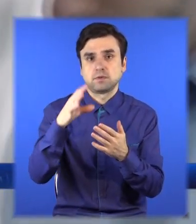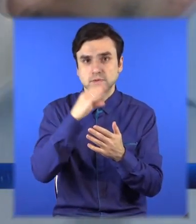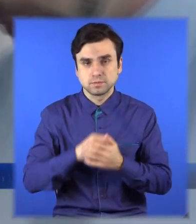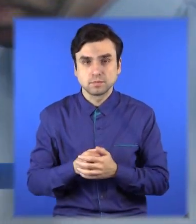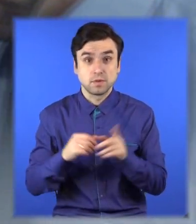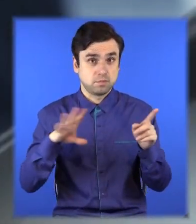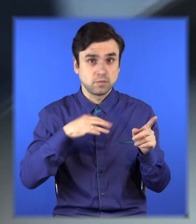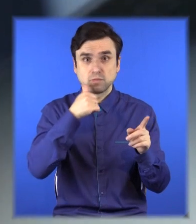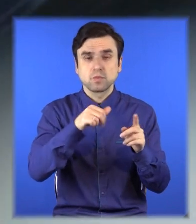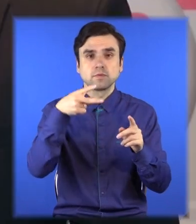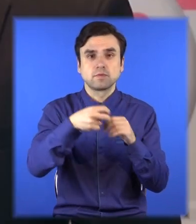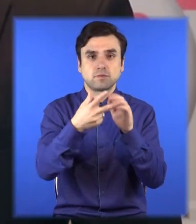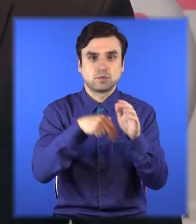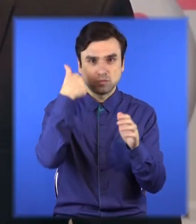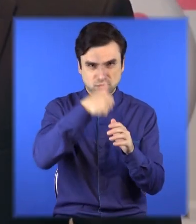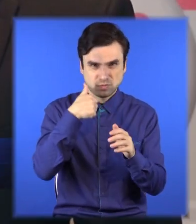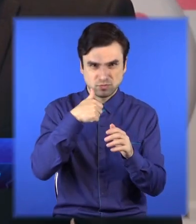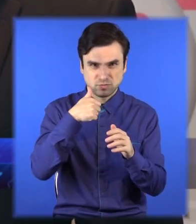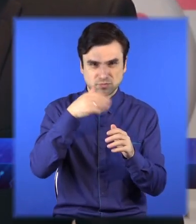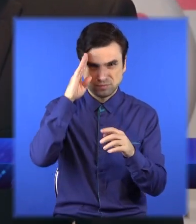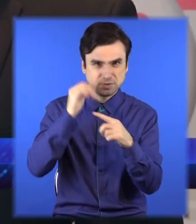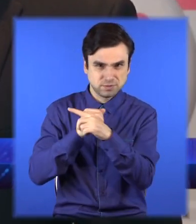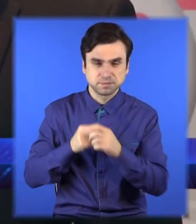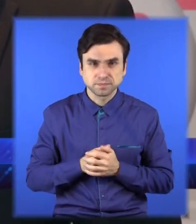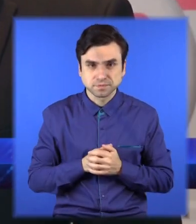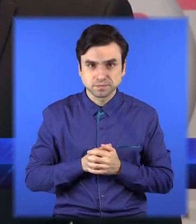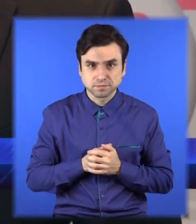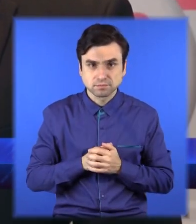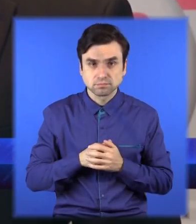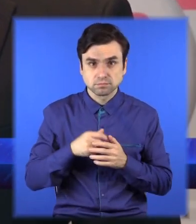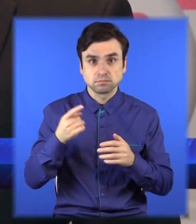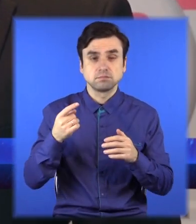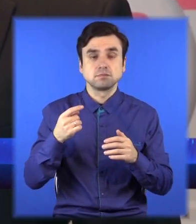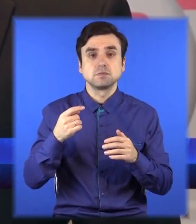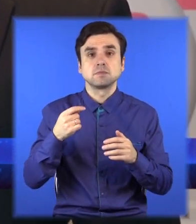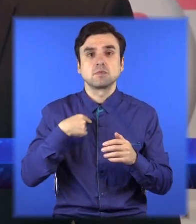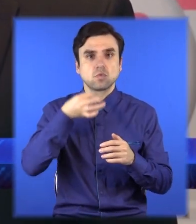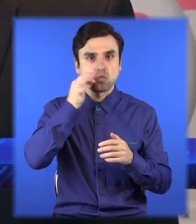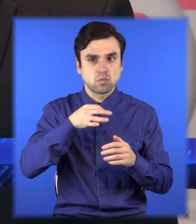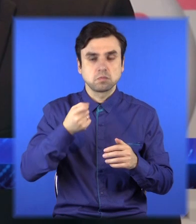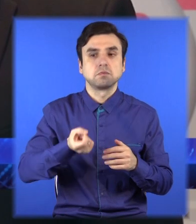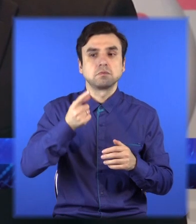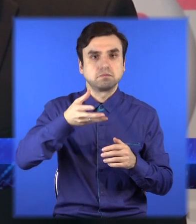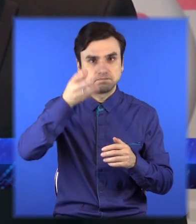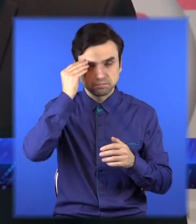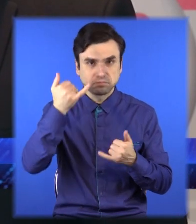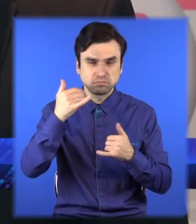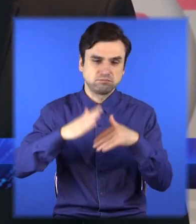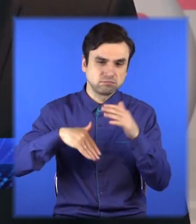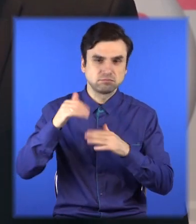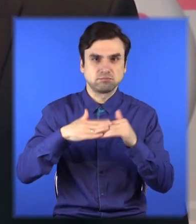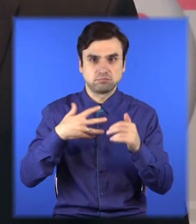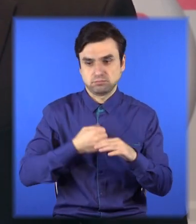керівну посаду на центральному ГЗК. Це, в першу чергу, отримання досвіду, безцінного досвіду, який я зараз применяю на